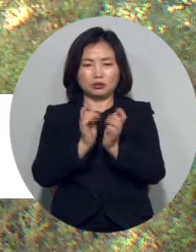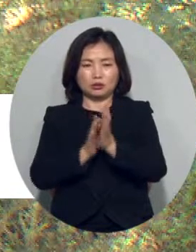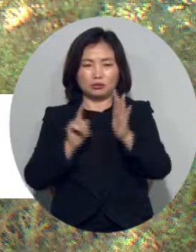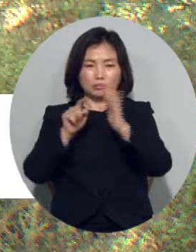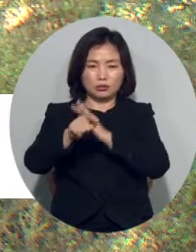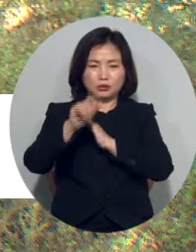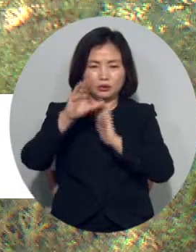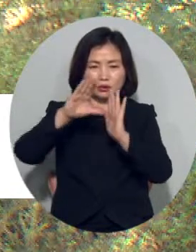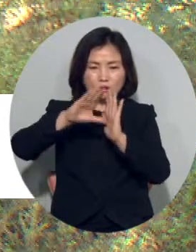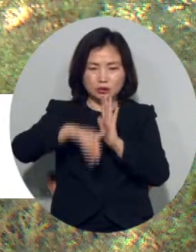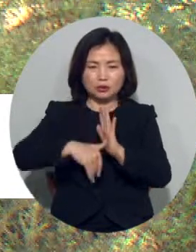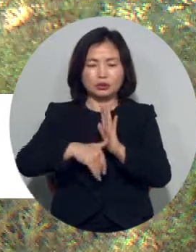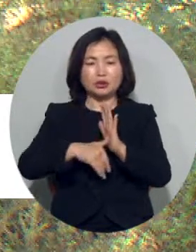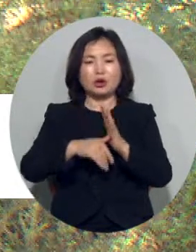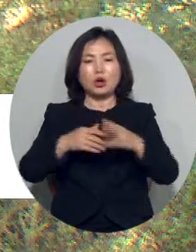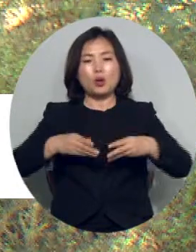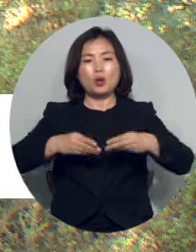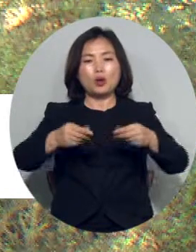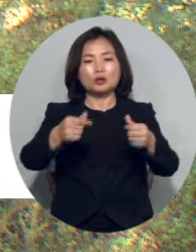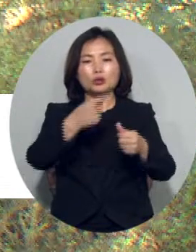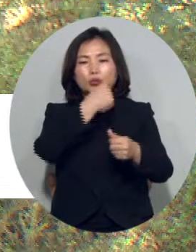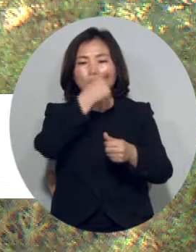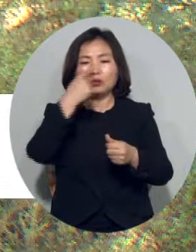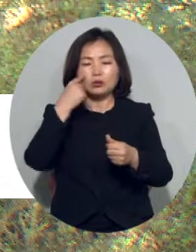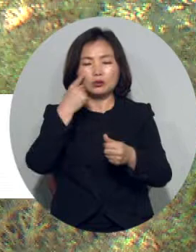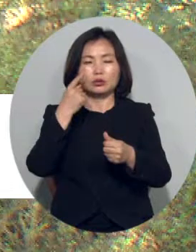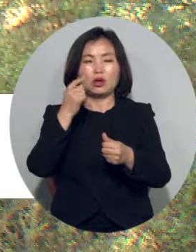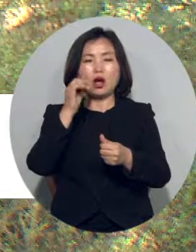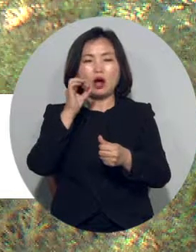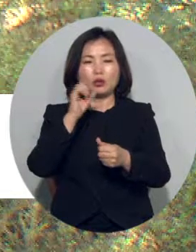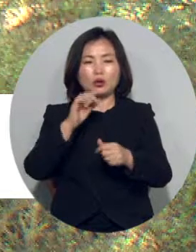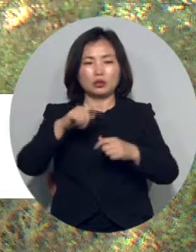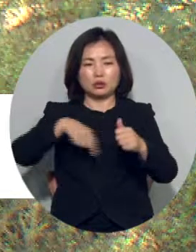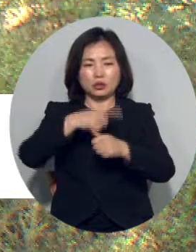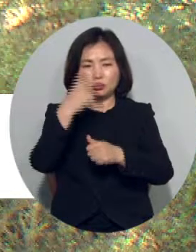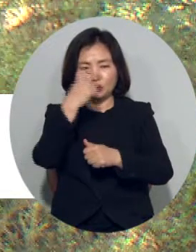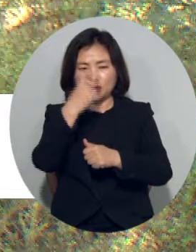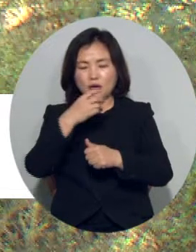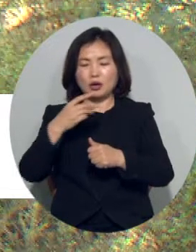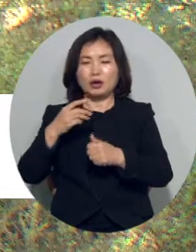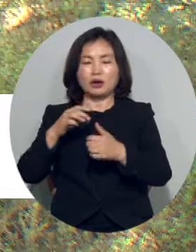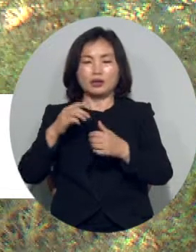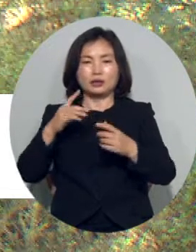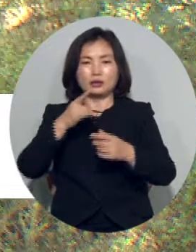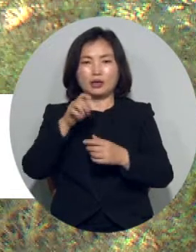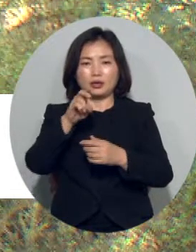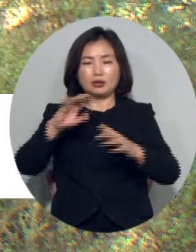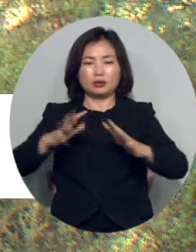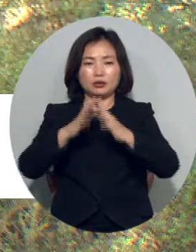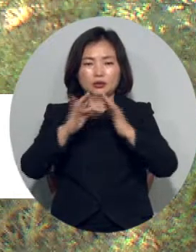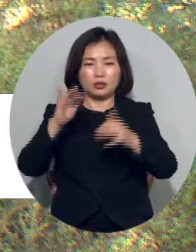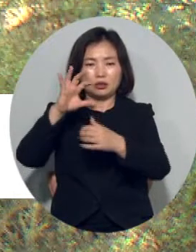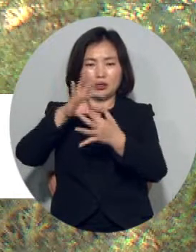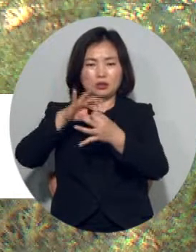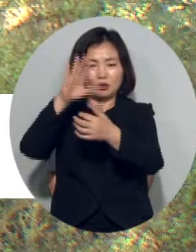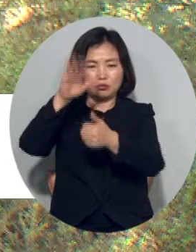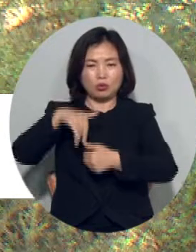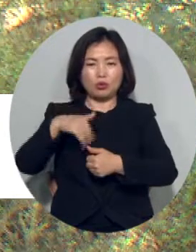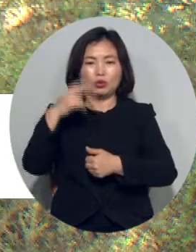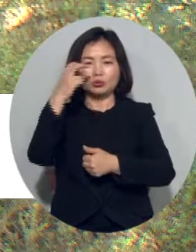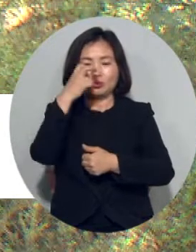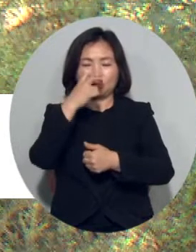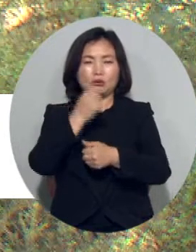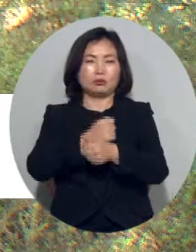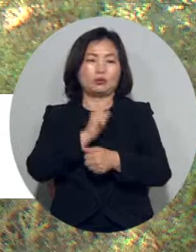때 이거 훼손된 사실을 인지하고 현장 조사 및 관련자, 태영 건설 관련자를 불러서